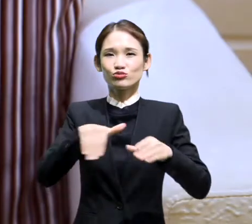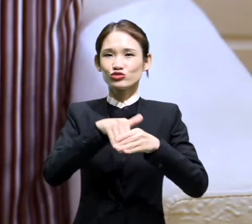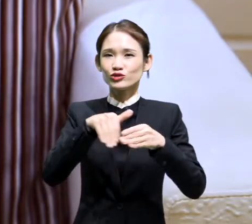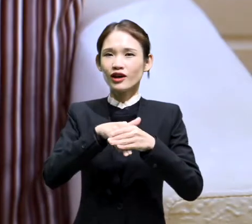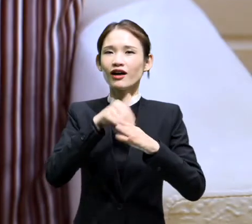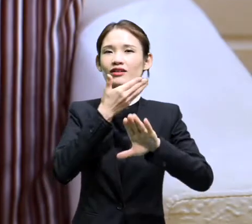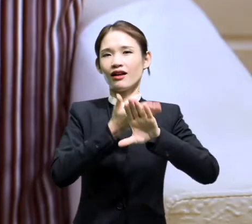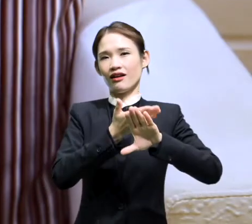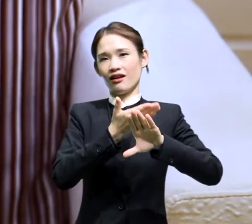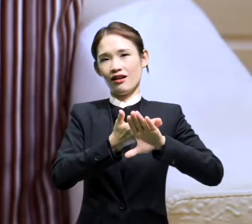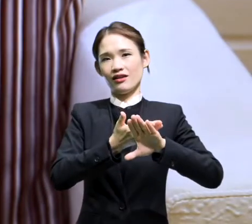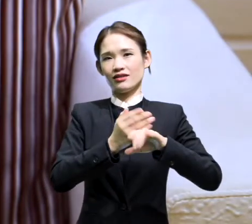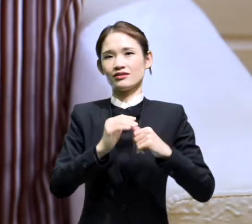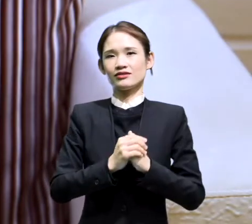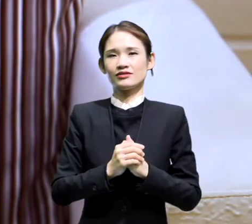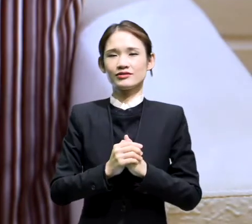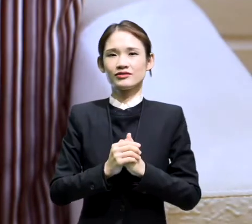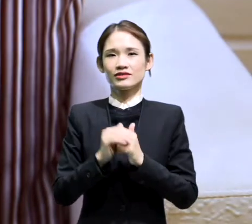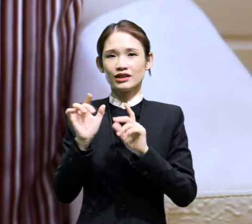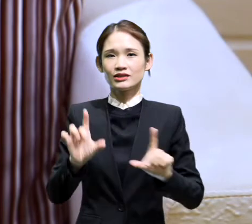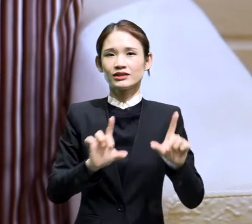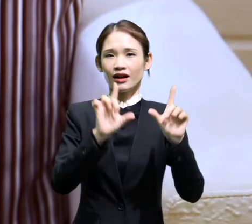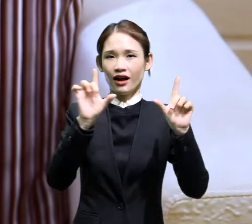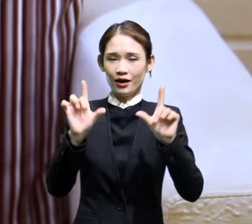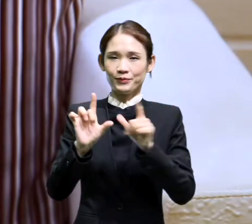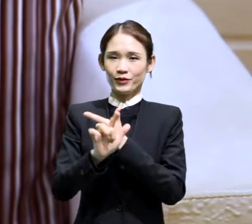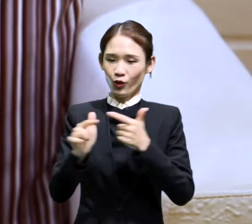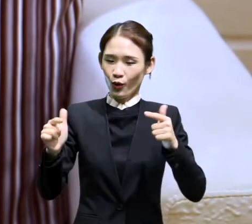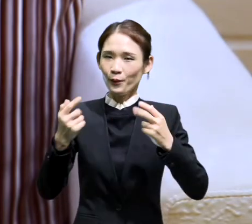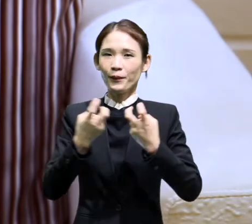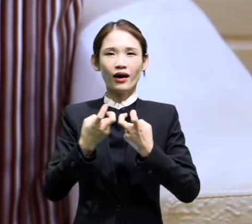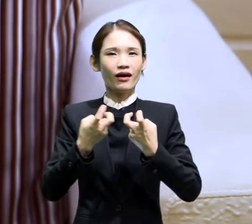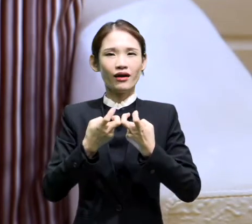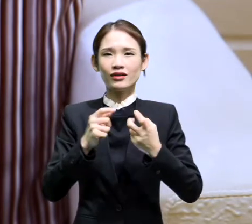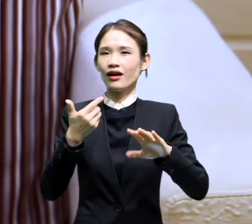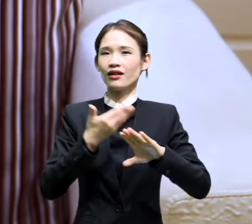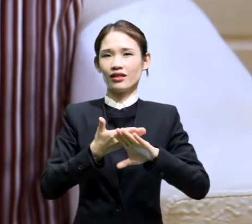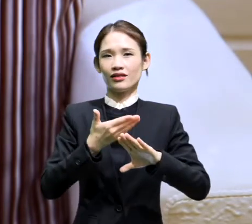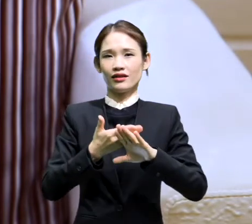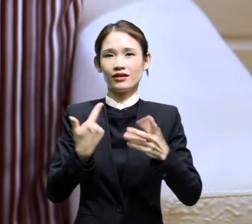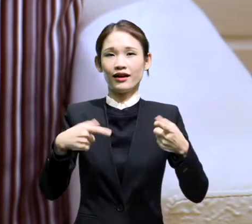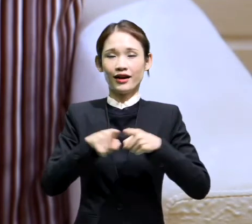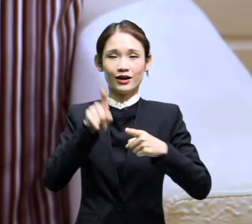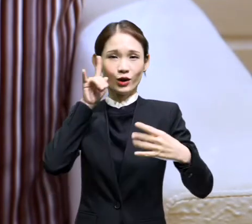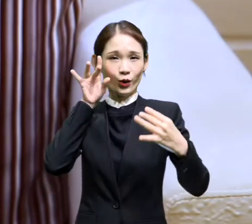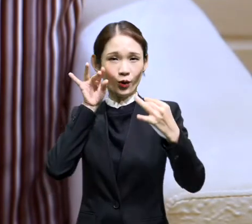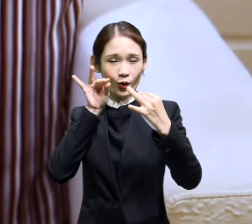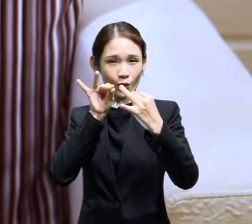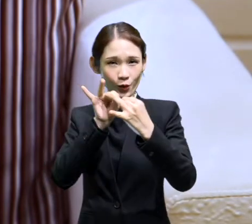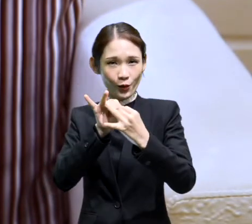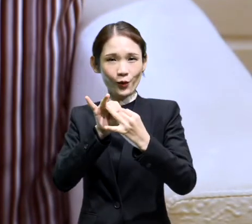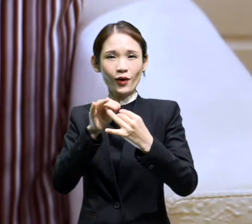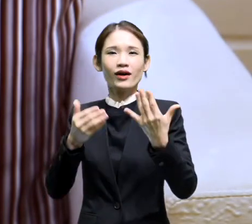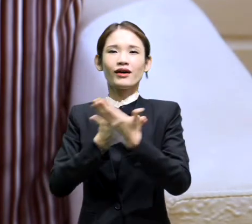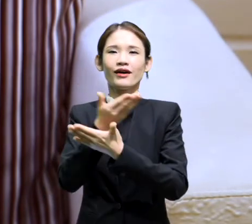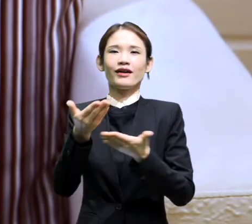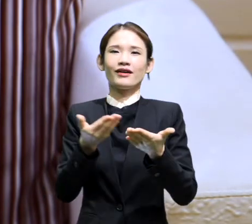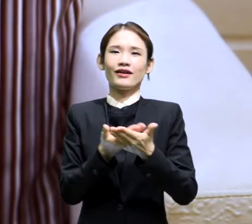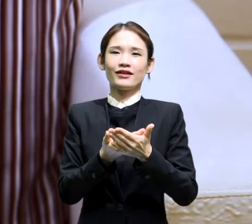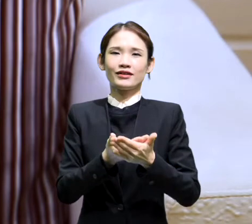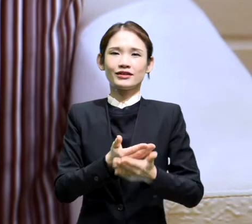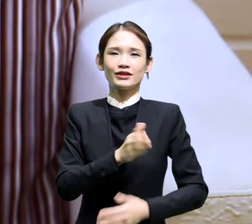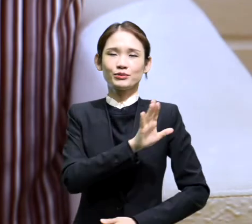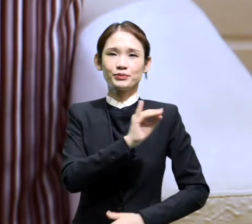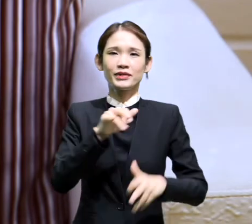문화도 다르고 그 생활하는 삶도 다른데 같이 이렇게 뭐 공감도